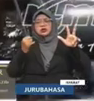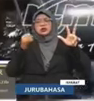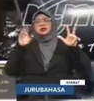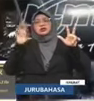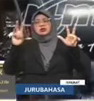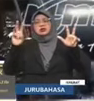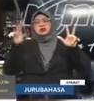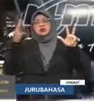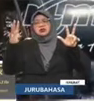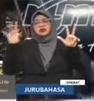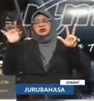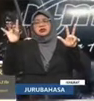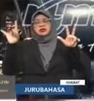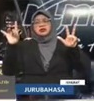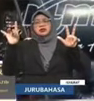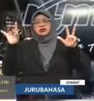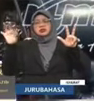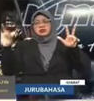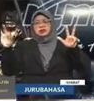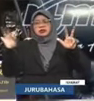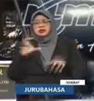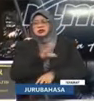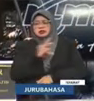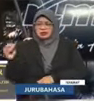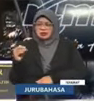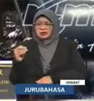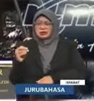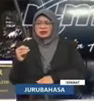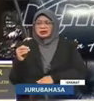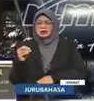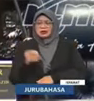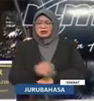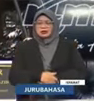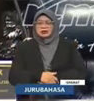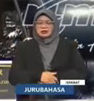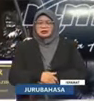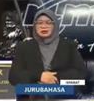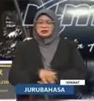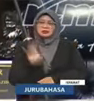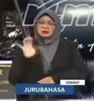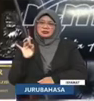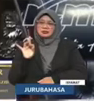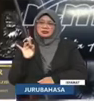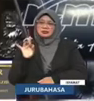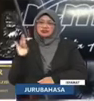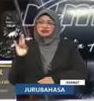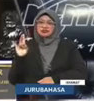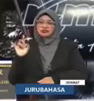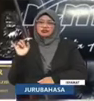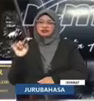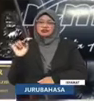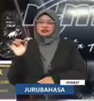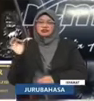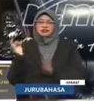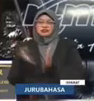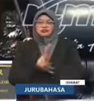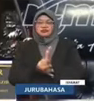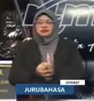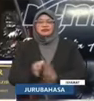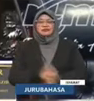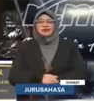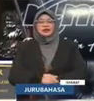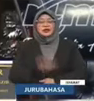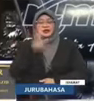2600000 896 dan 80 87-sin sebanyak